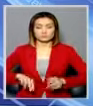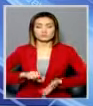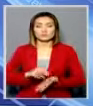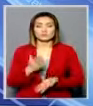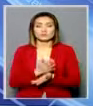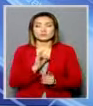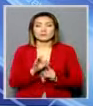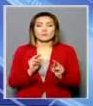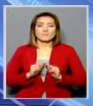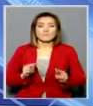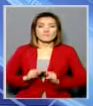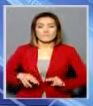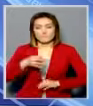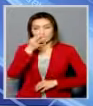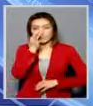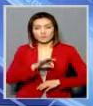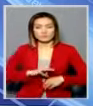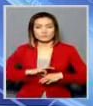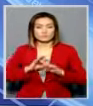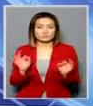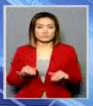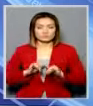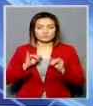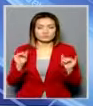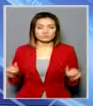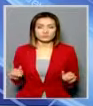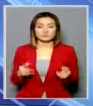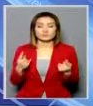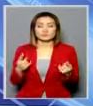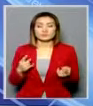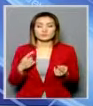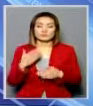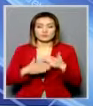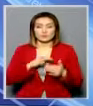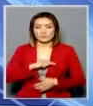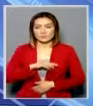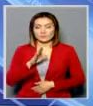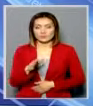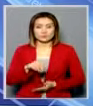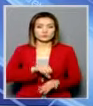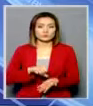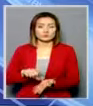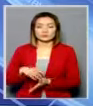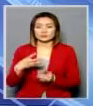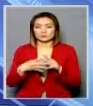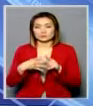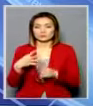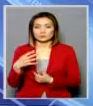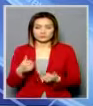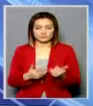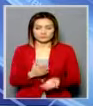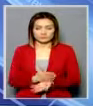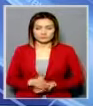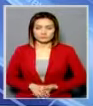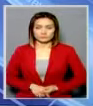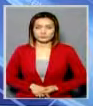Шара мақсаты ұстаздардың кәсіби шеберлігін арттырып, қоғамдағы имиджін қалыптастыру. Қатысушылар 4 кезең бойынша сынға